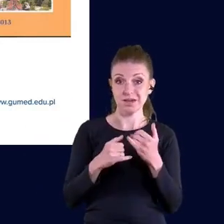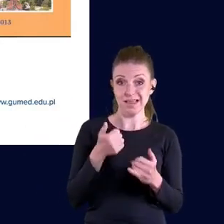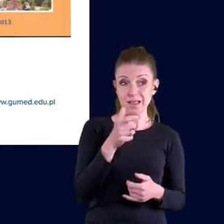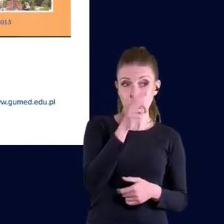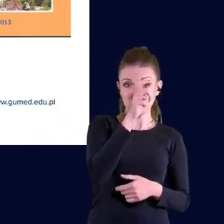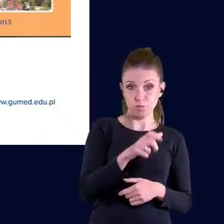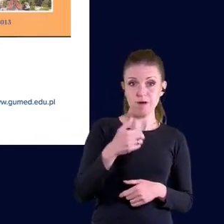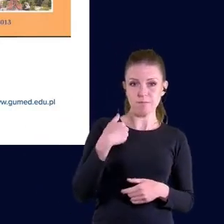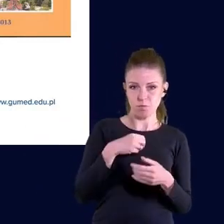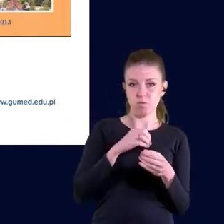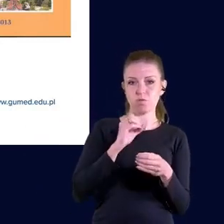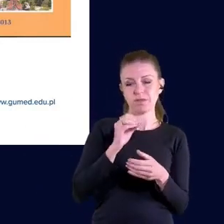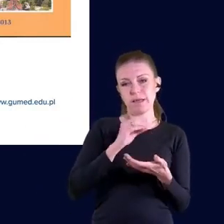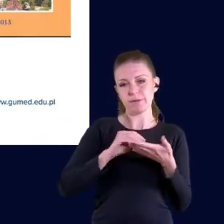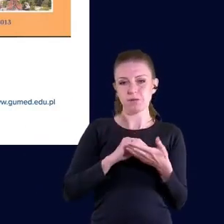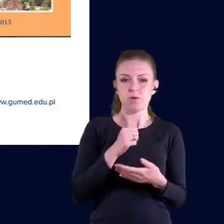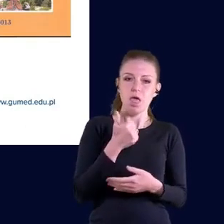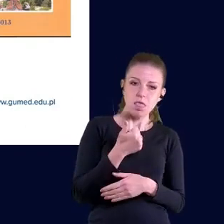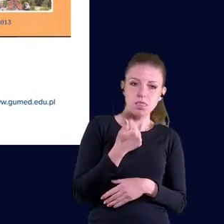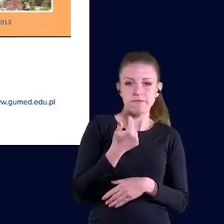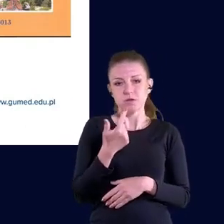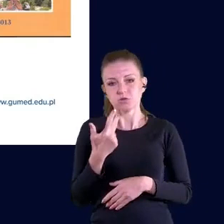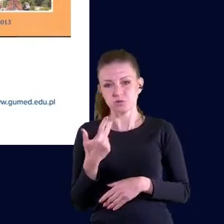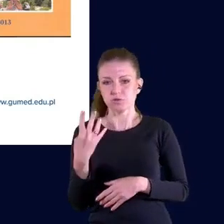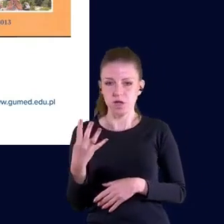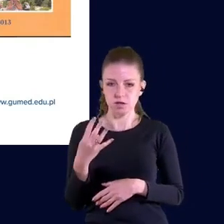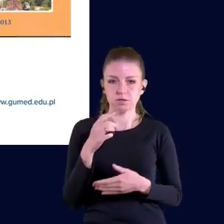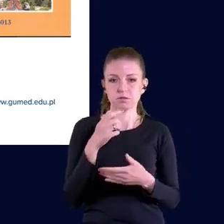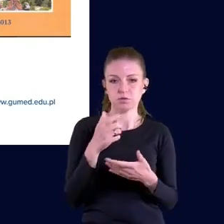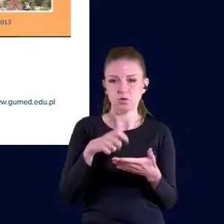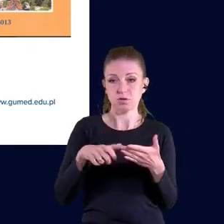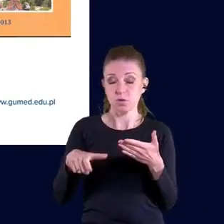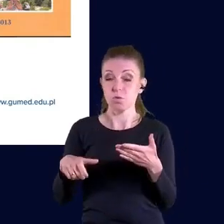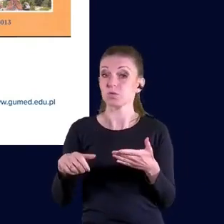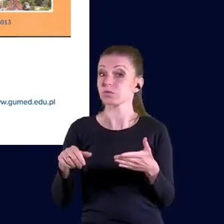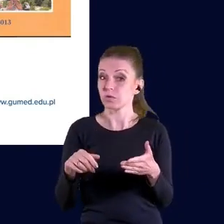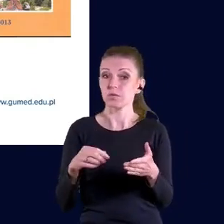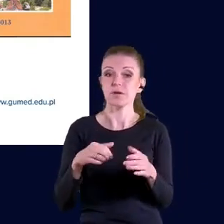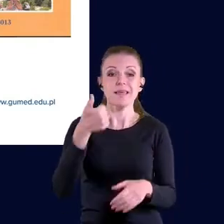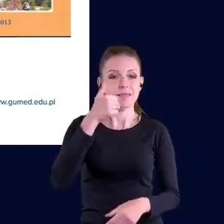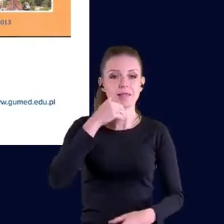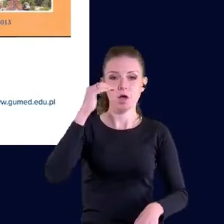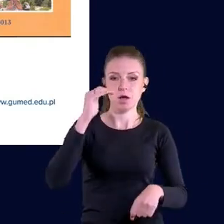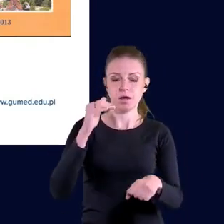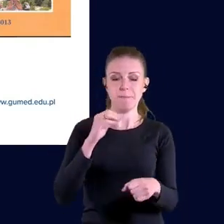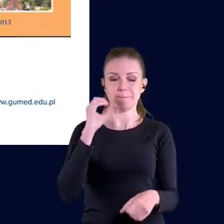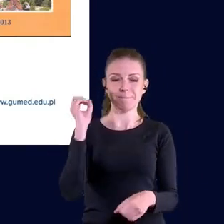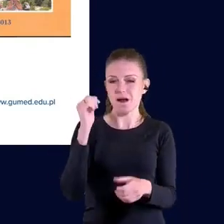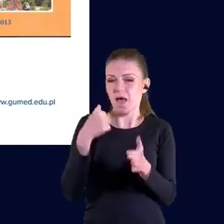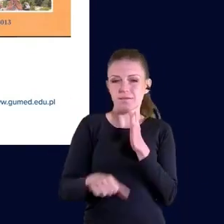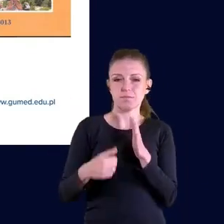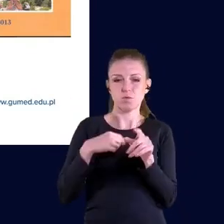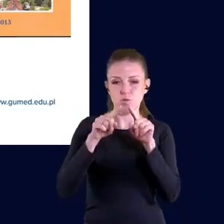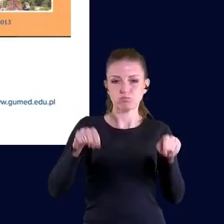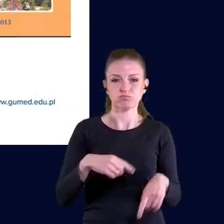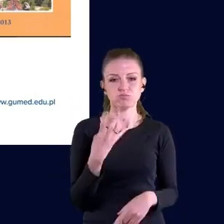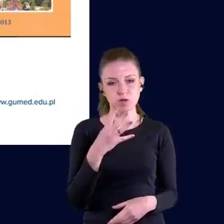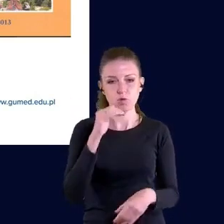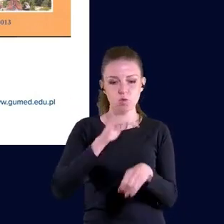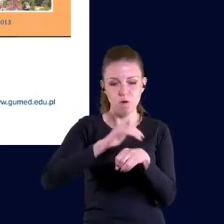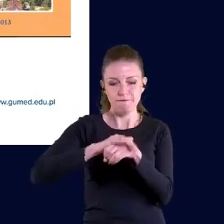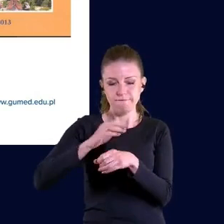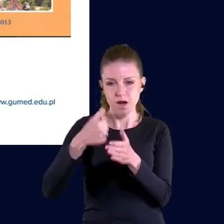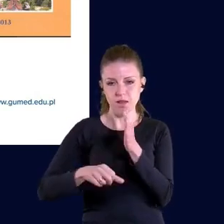jeden rozdział to były wysyłane wszystkie umowy jednym w jednej przesyłce chcieliśmy zasadę że do jednego tomu